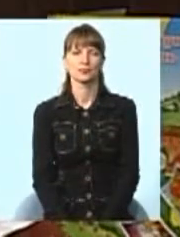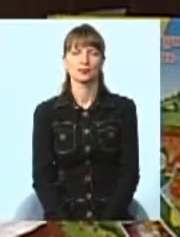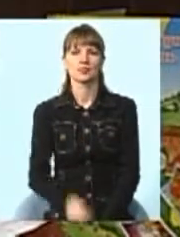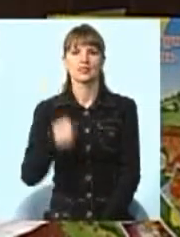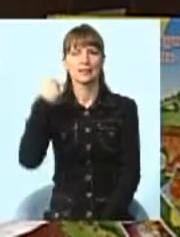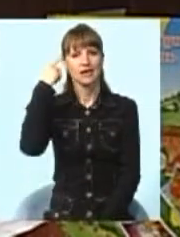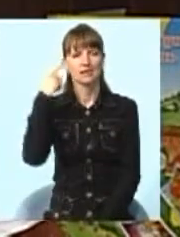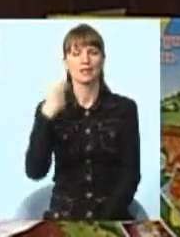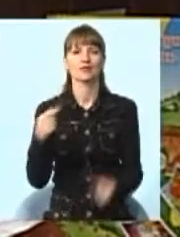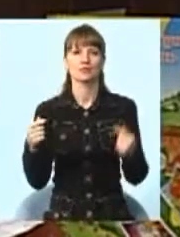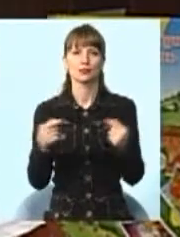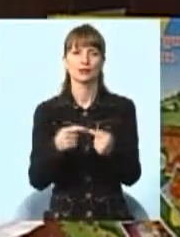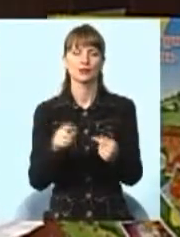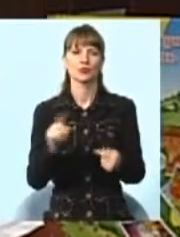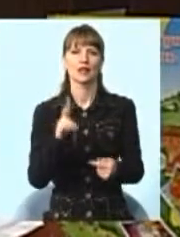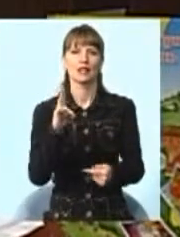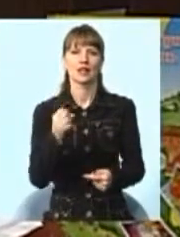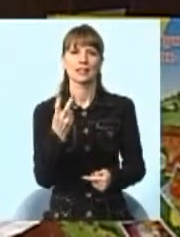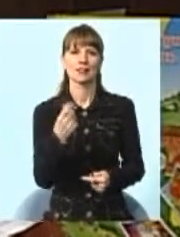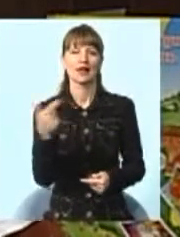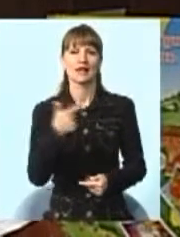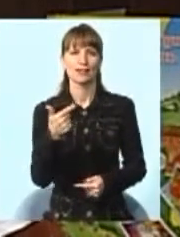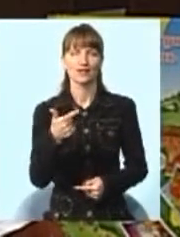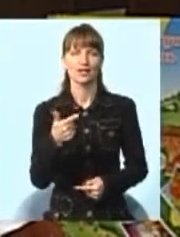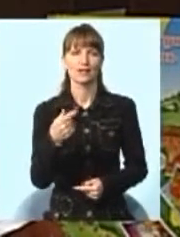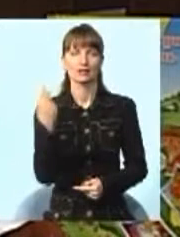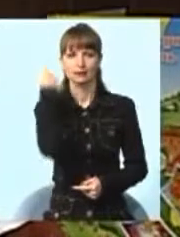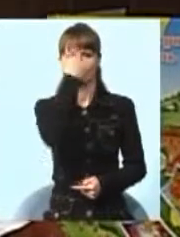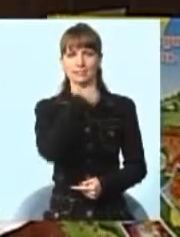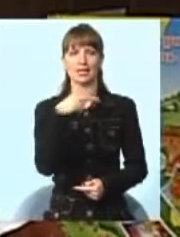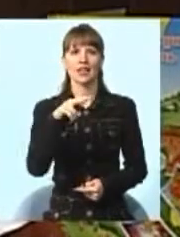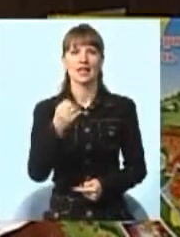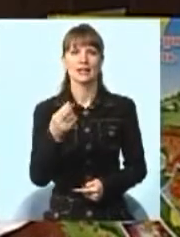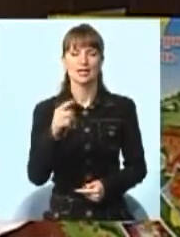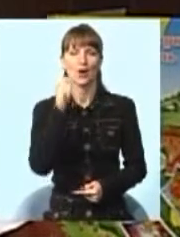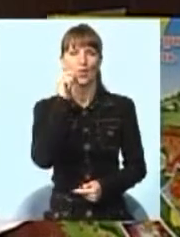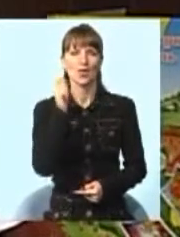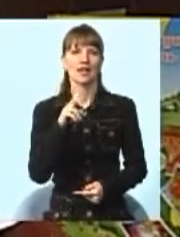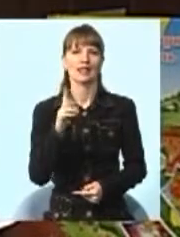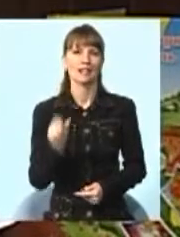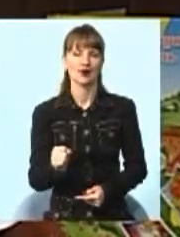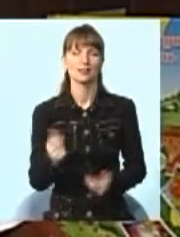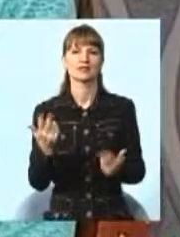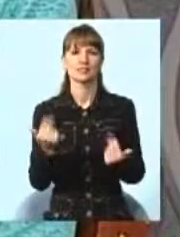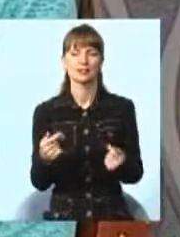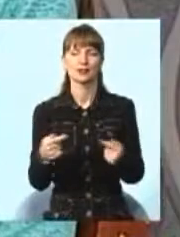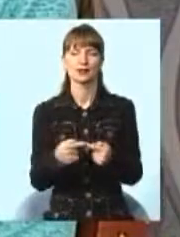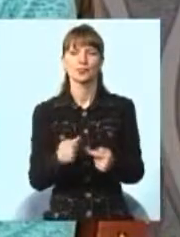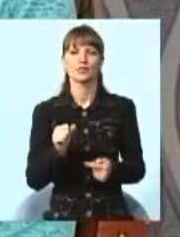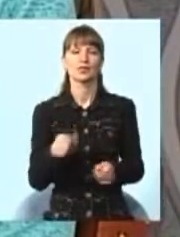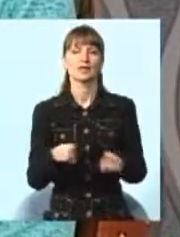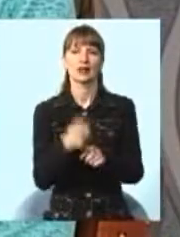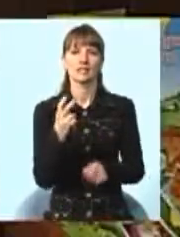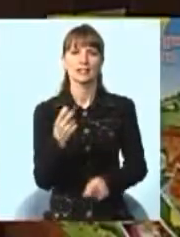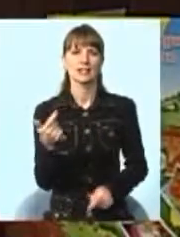Я знаю те, що на 200 гривень зображена Леся Українка. Так? Так, так. А також